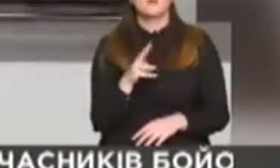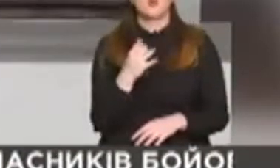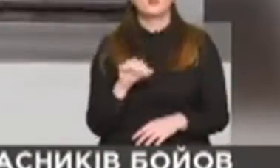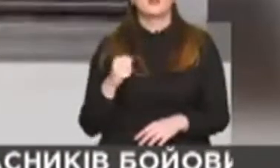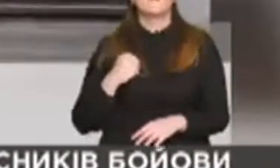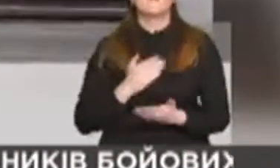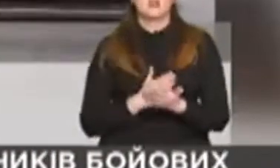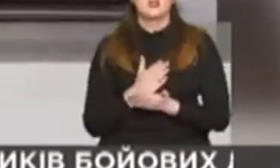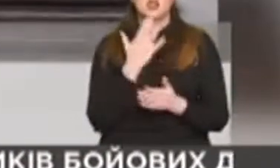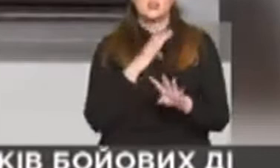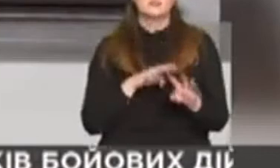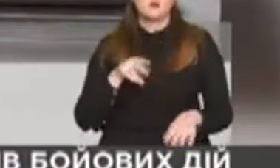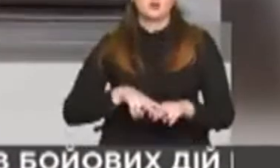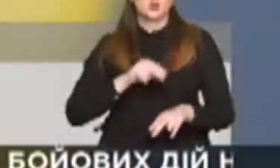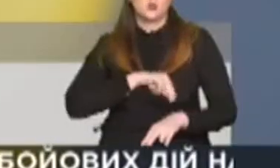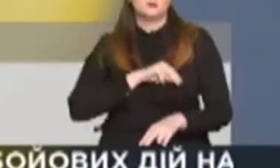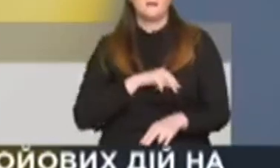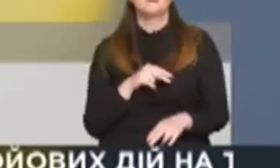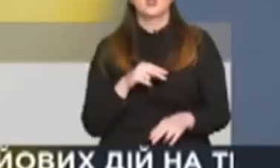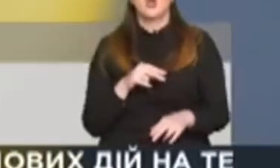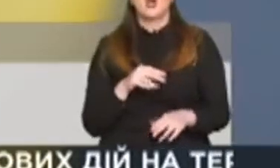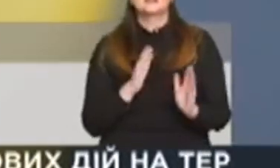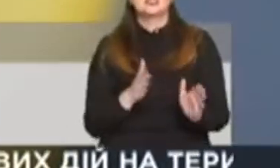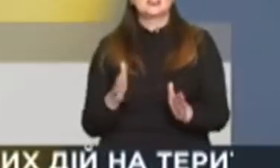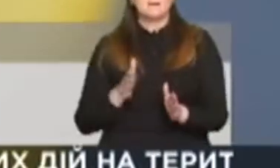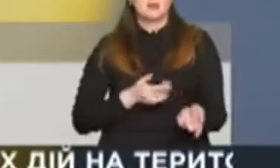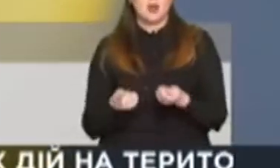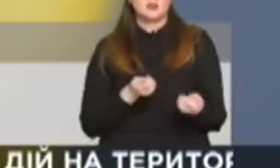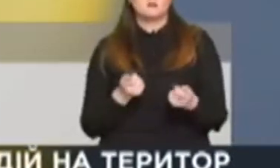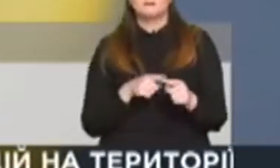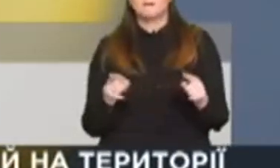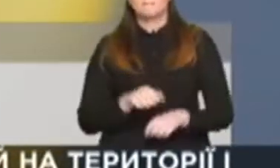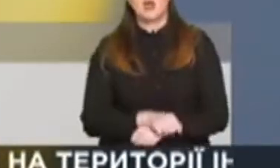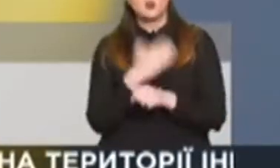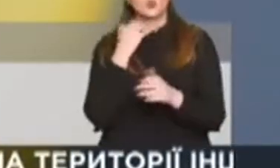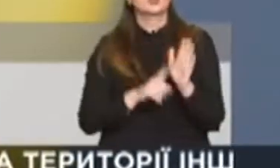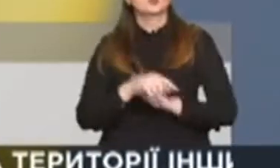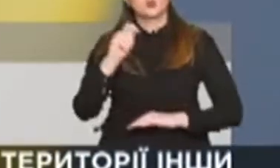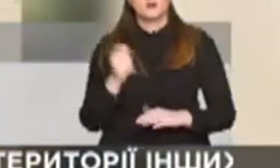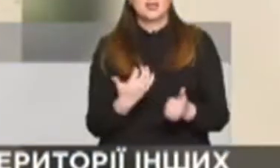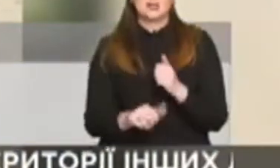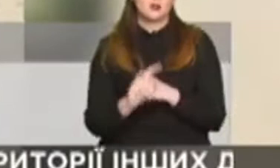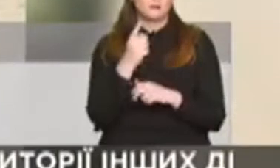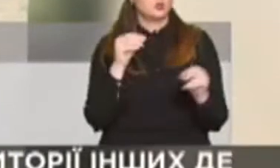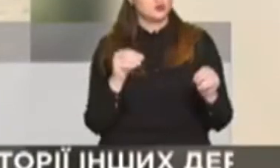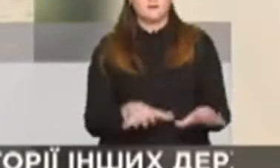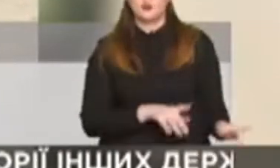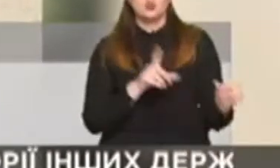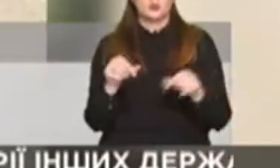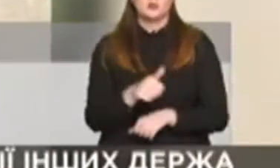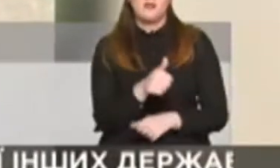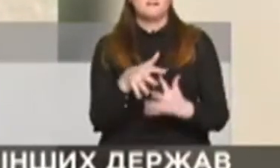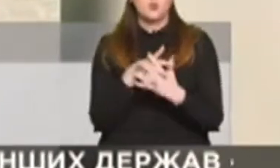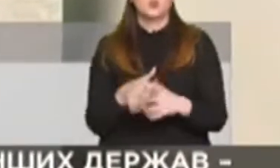ветеран Нацгвардії, у столиці працював системним адміністратором. Пройшов Майдан, а коли розпочалась війна, серед перших вирішив їхати на